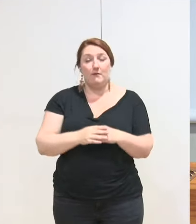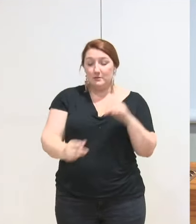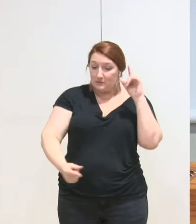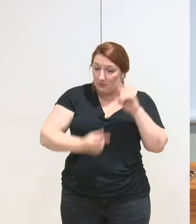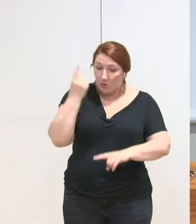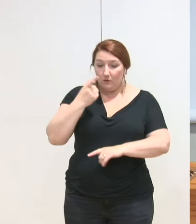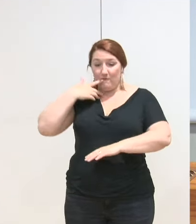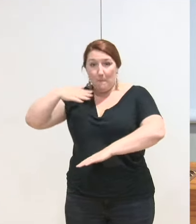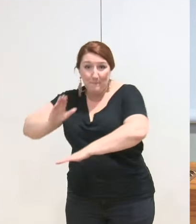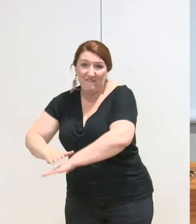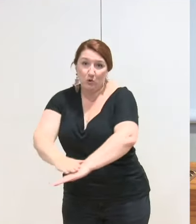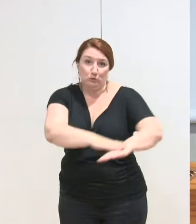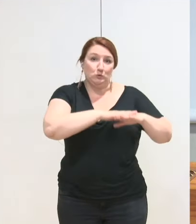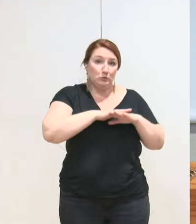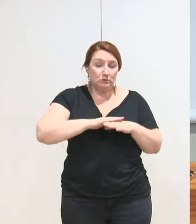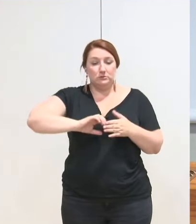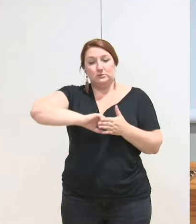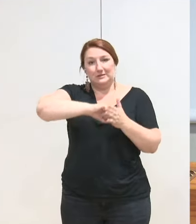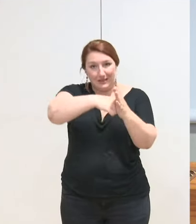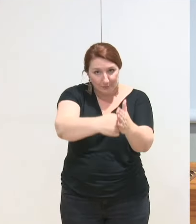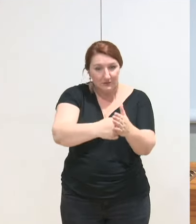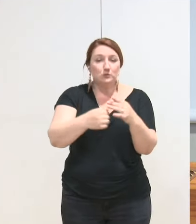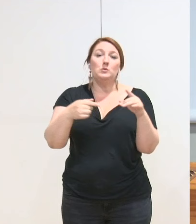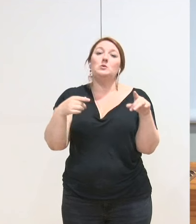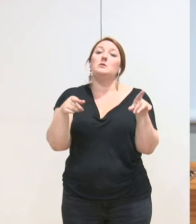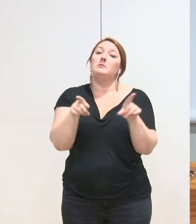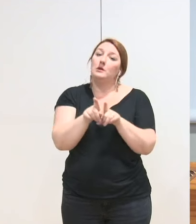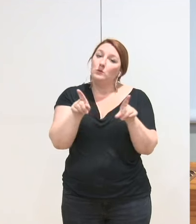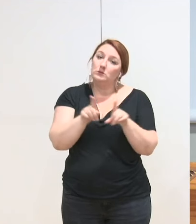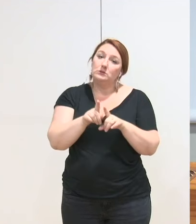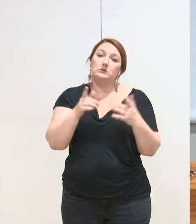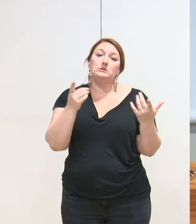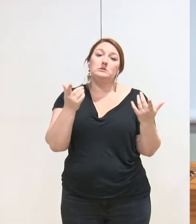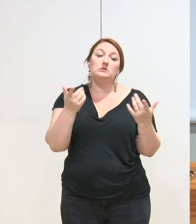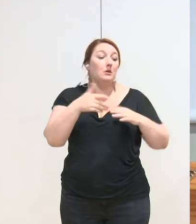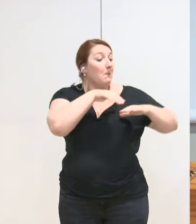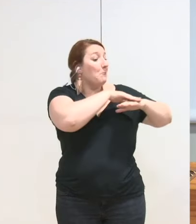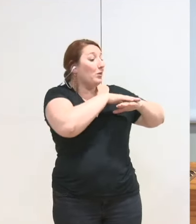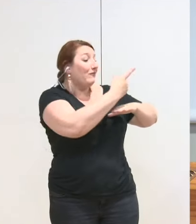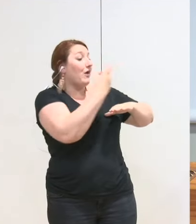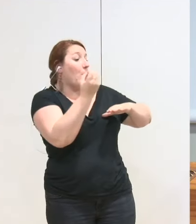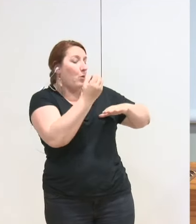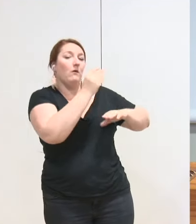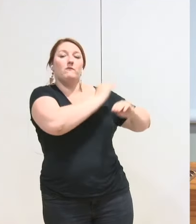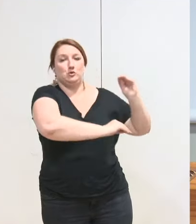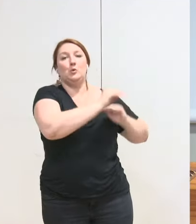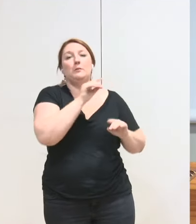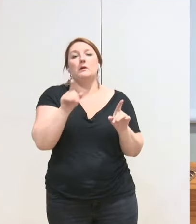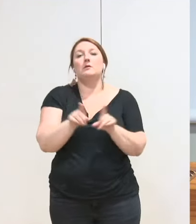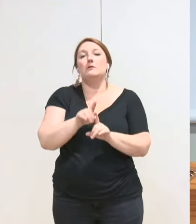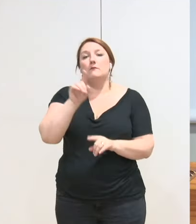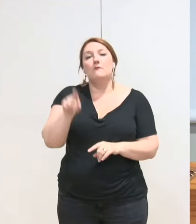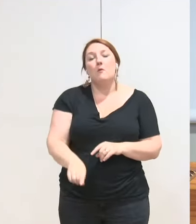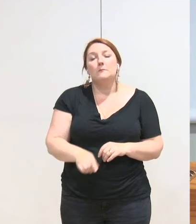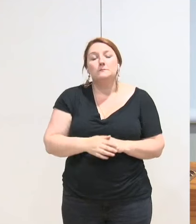la prévention pour la répression et également évidemment pour le traitement des causes aujourd'hui la